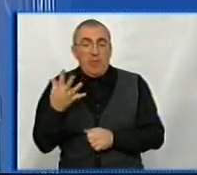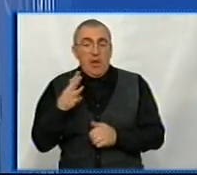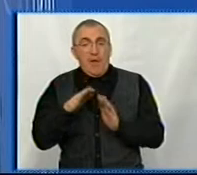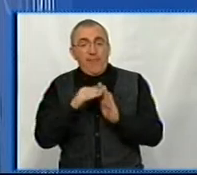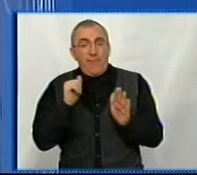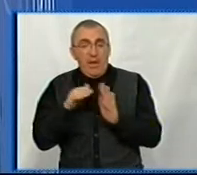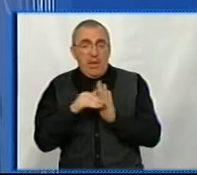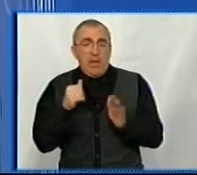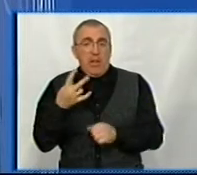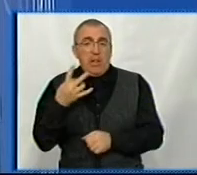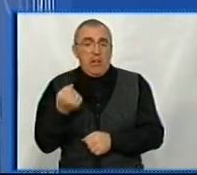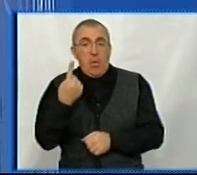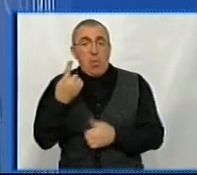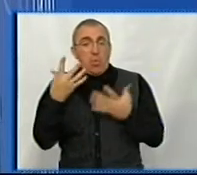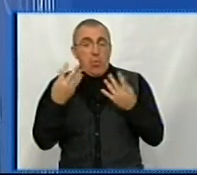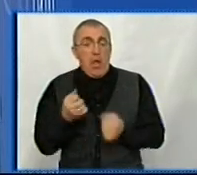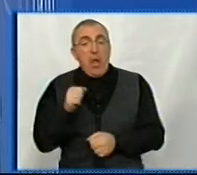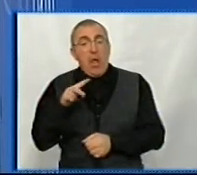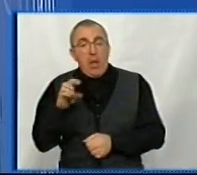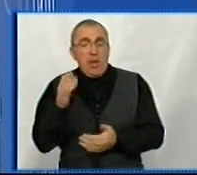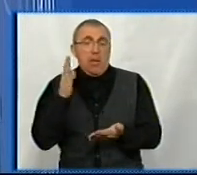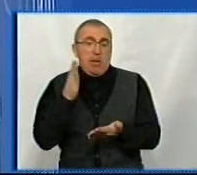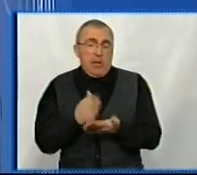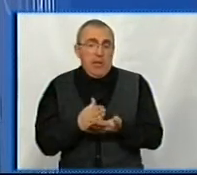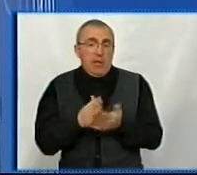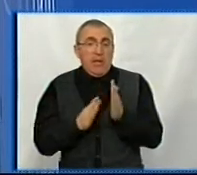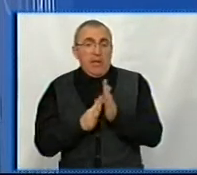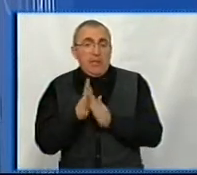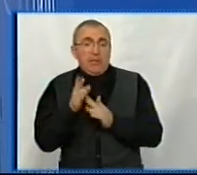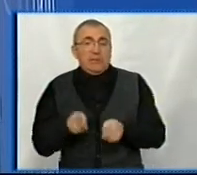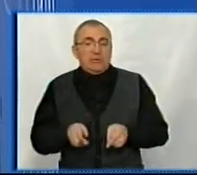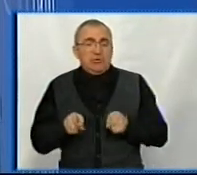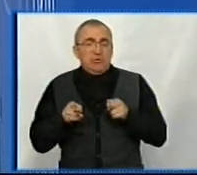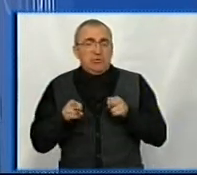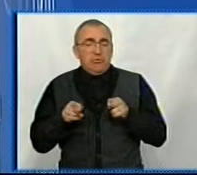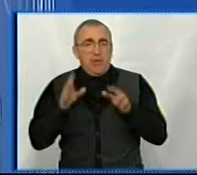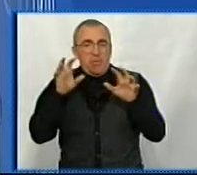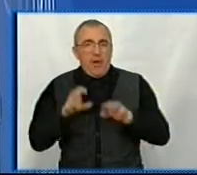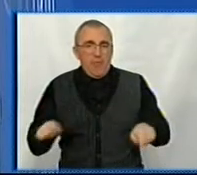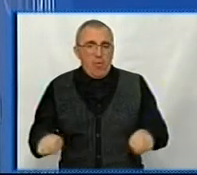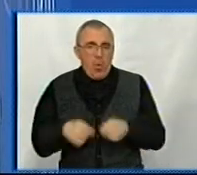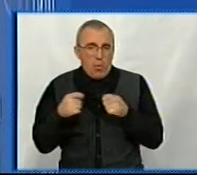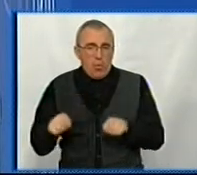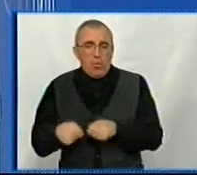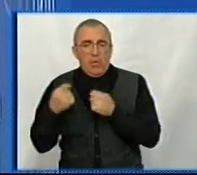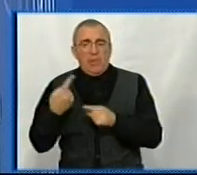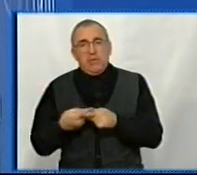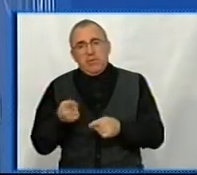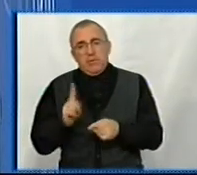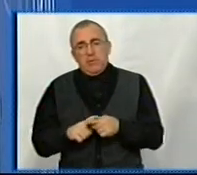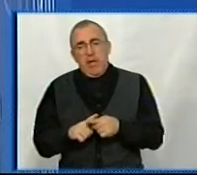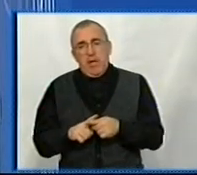виклики на добу, але є ріст злочин, правопорушень таких, це